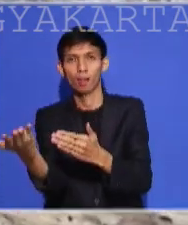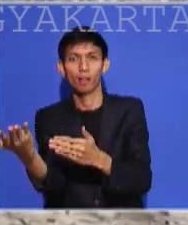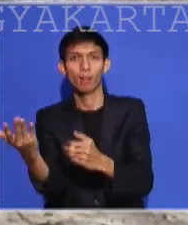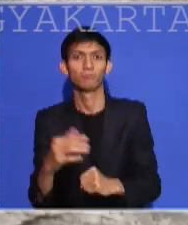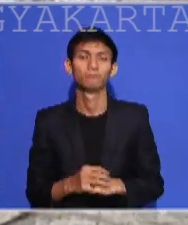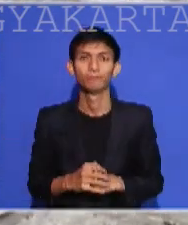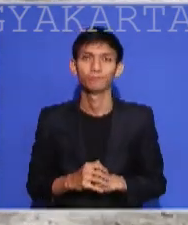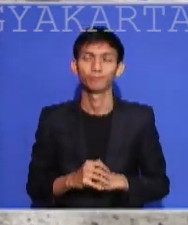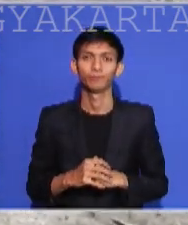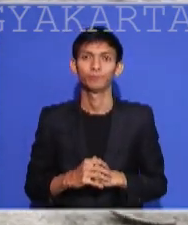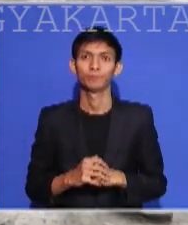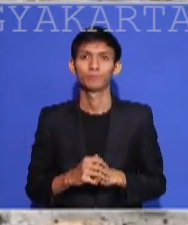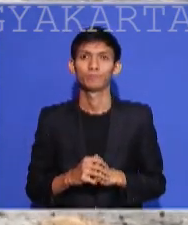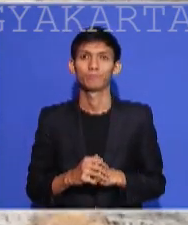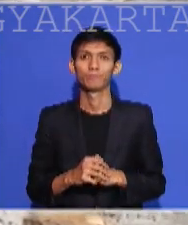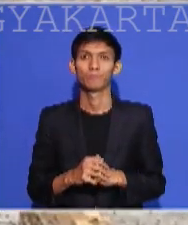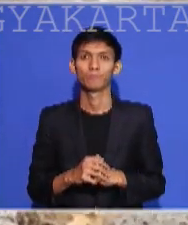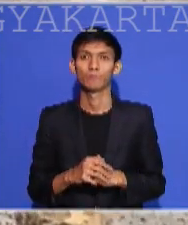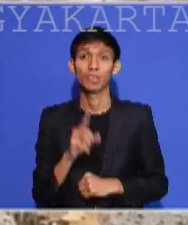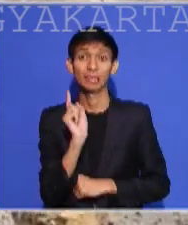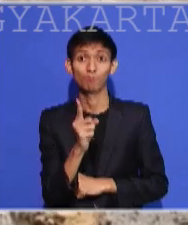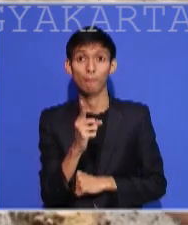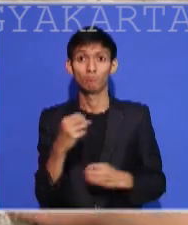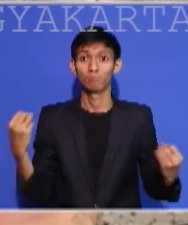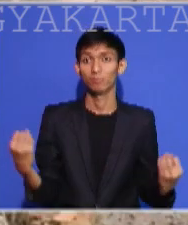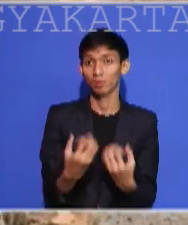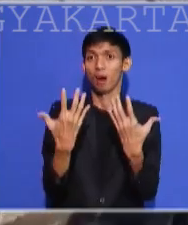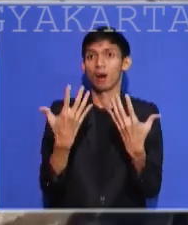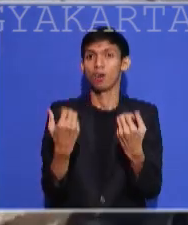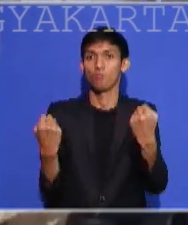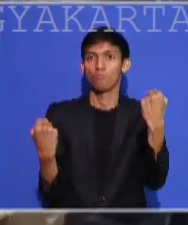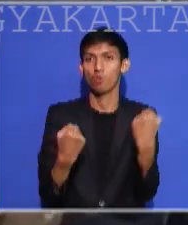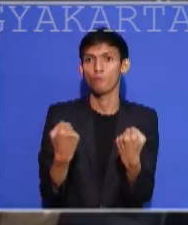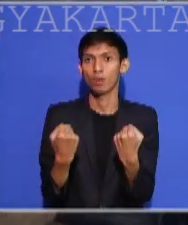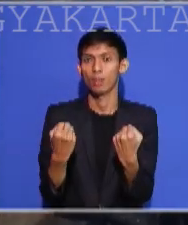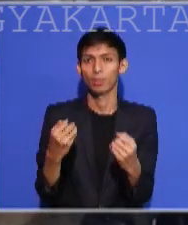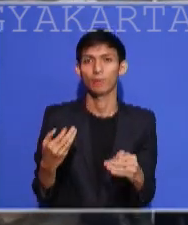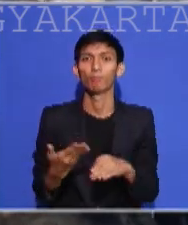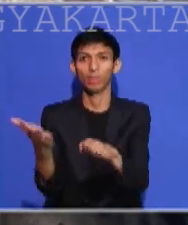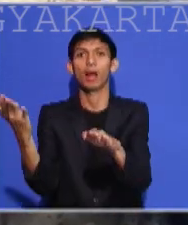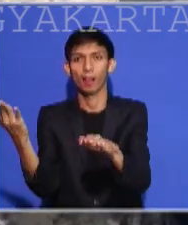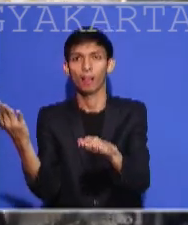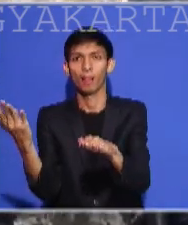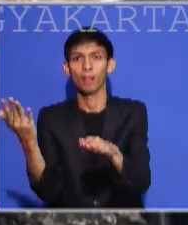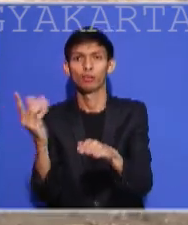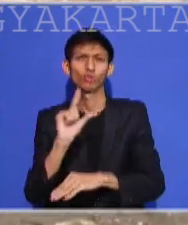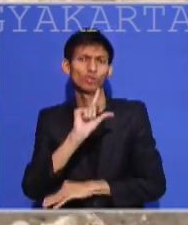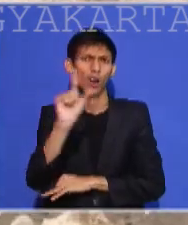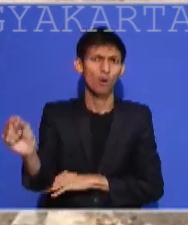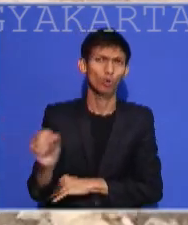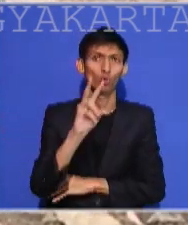setempat bahkan akibat kencangnya benturan membuat sopir terpental keluar kendaraan hingga sejauh 20